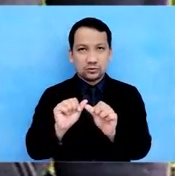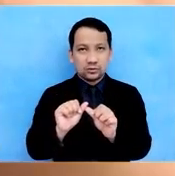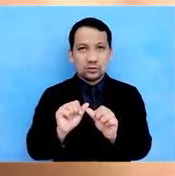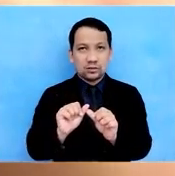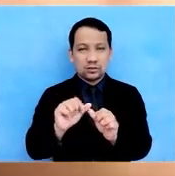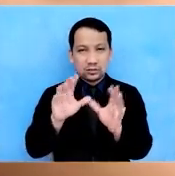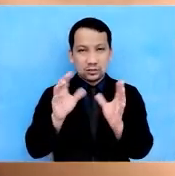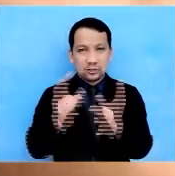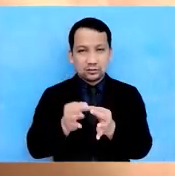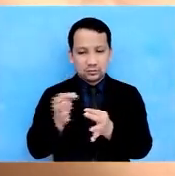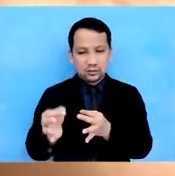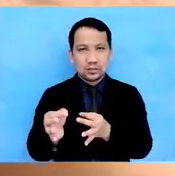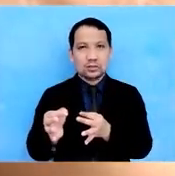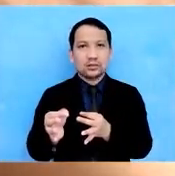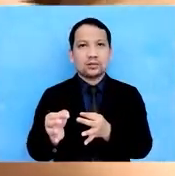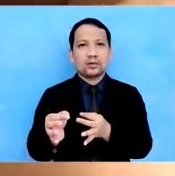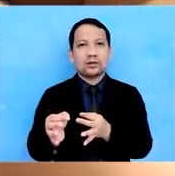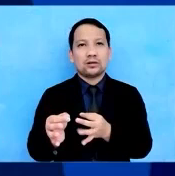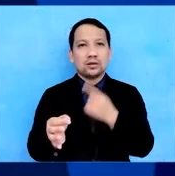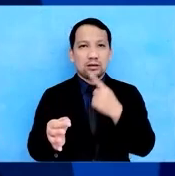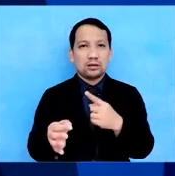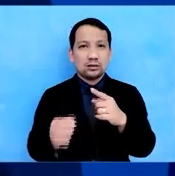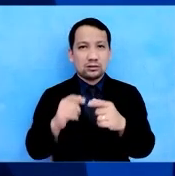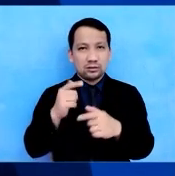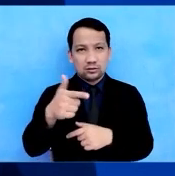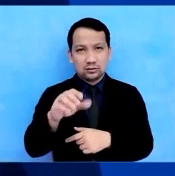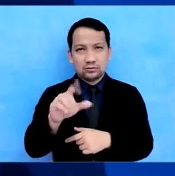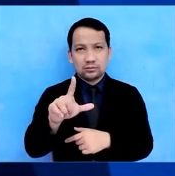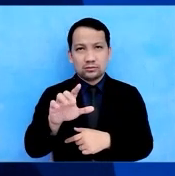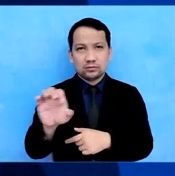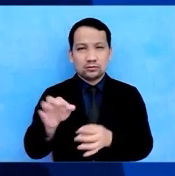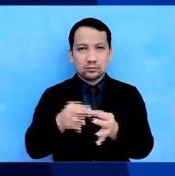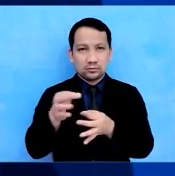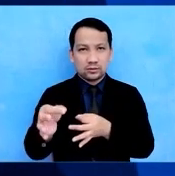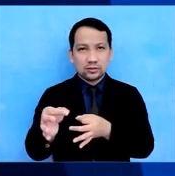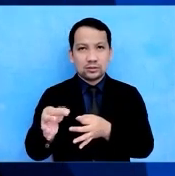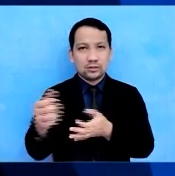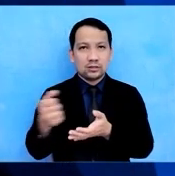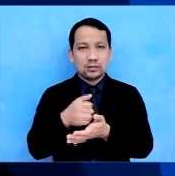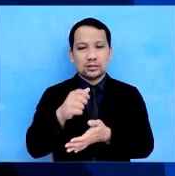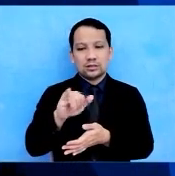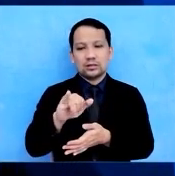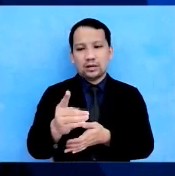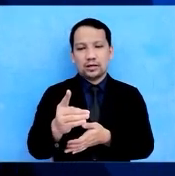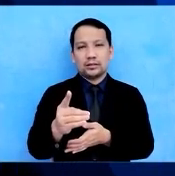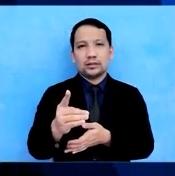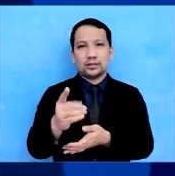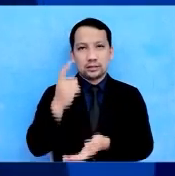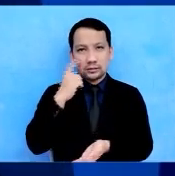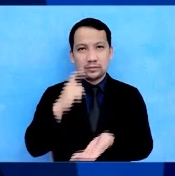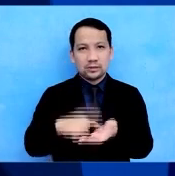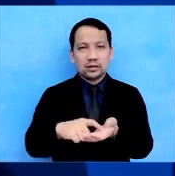para sa extension ng deadline. Giyet ng Globe Telecom, kailangan ng extension para sa pagkuha ng valid ID. Yan din ang pananaw